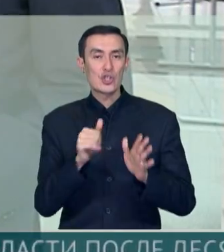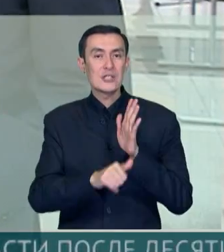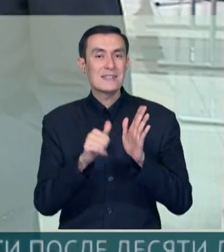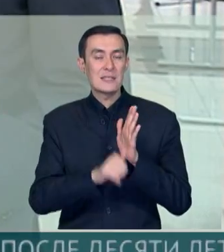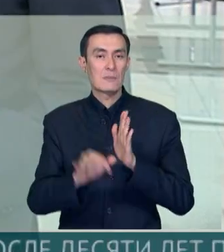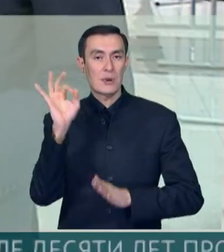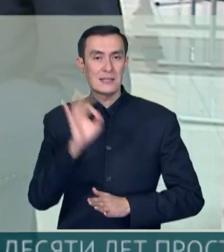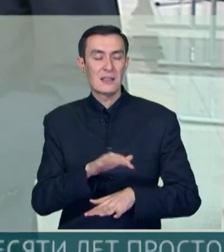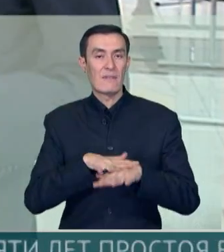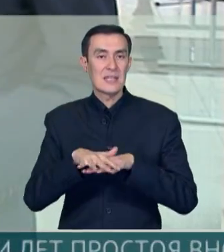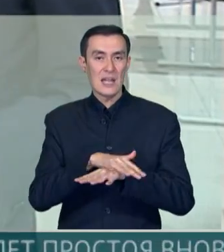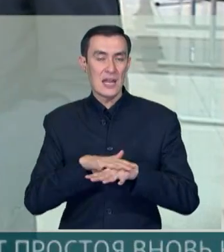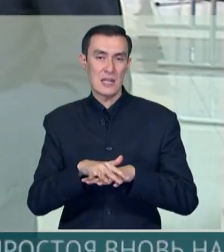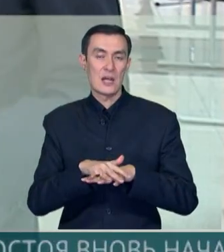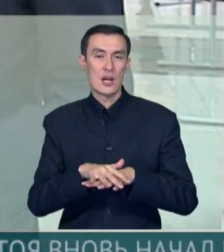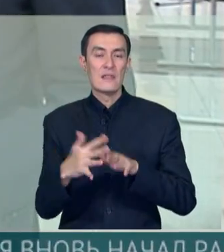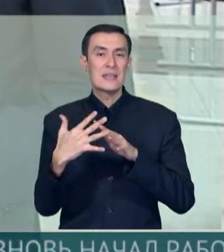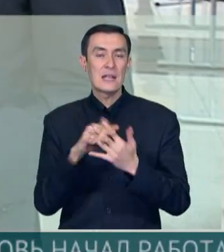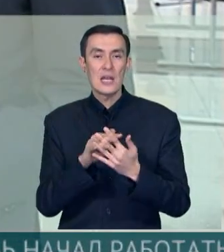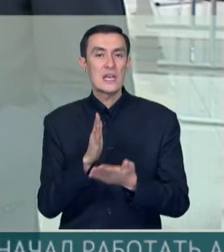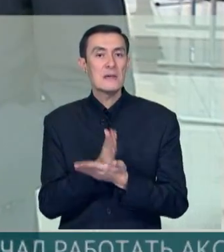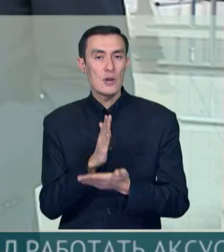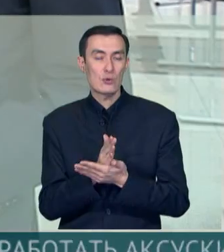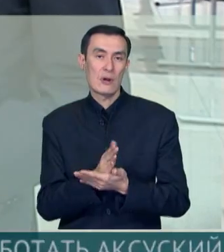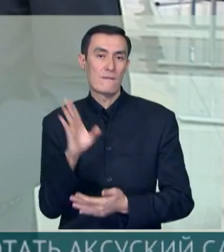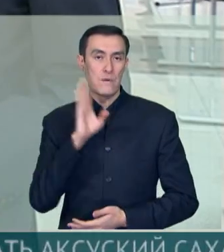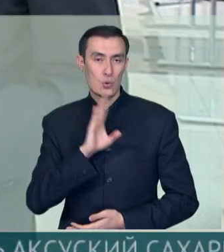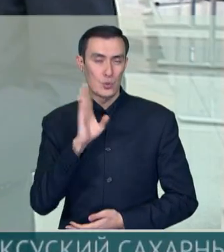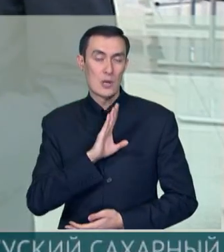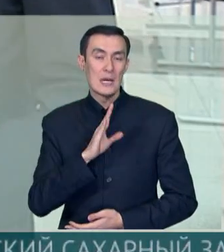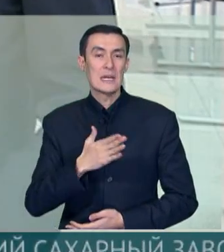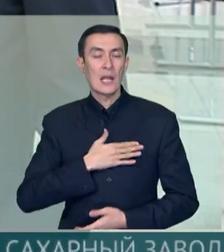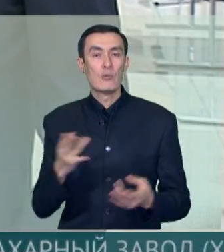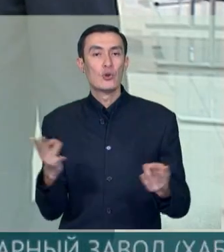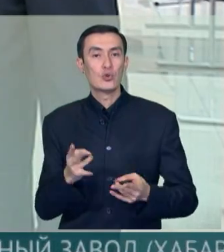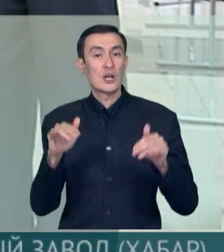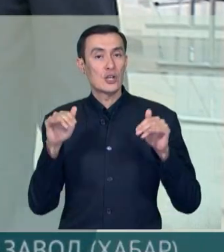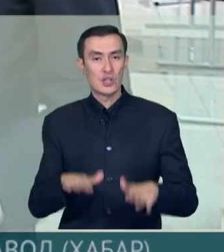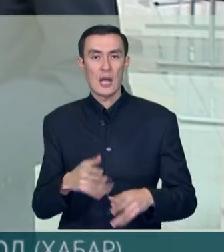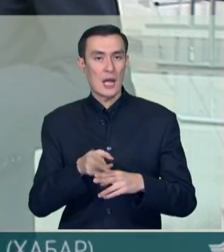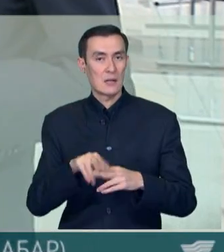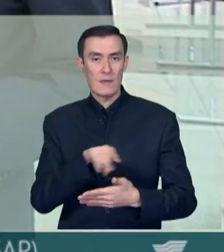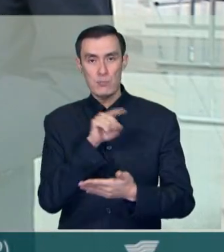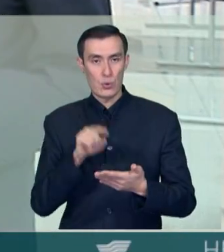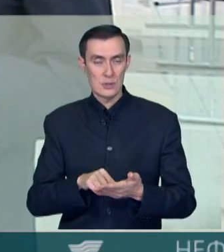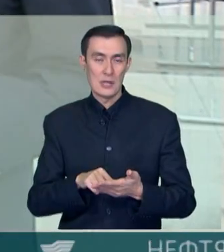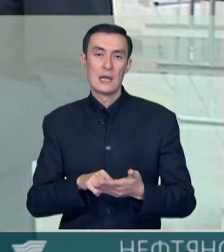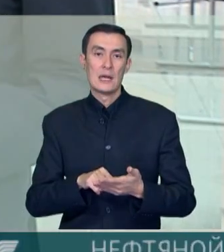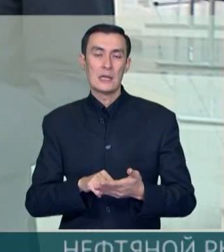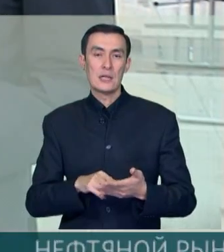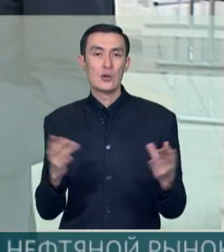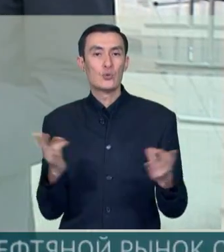60% населения только в селе обеспечены водой. И нам нужно решить этот вопрос. И здесь